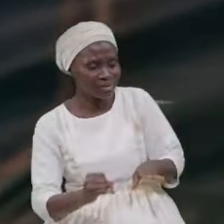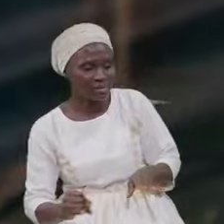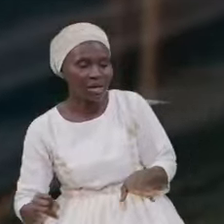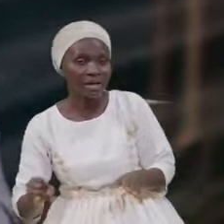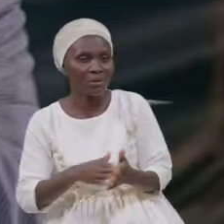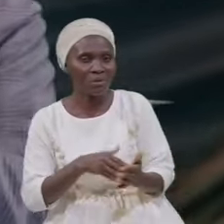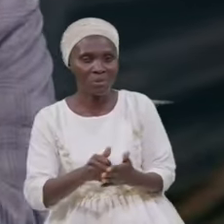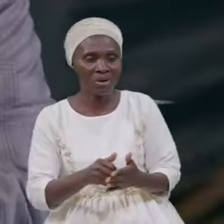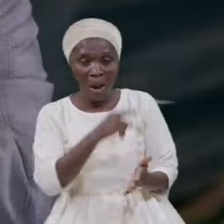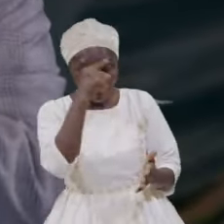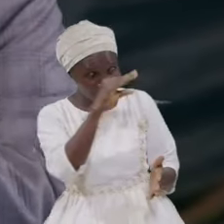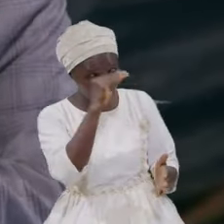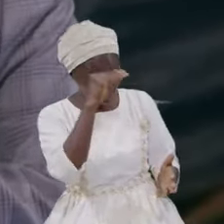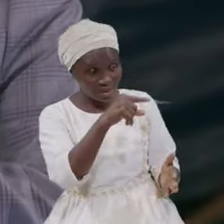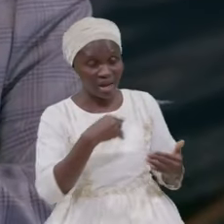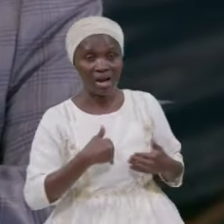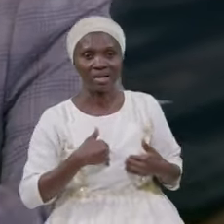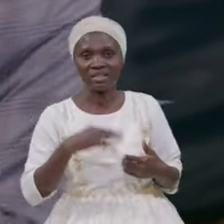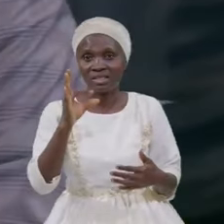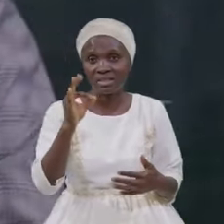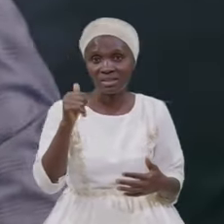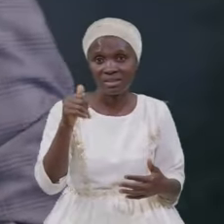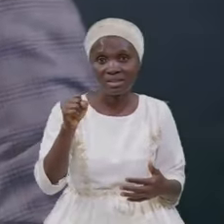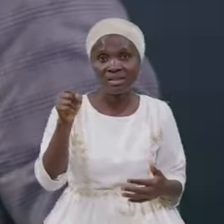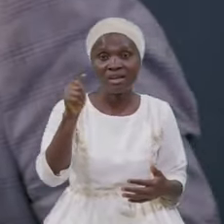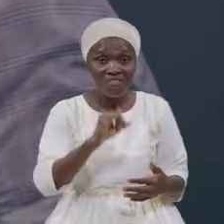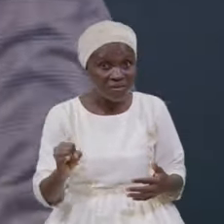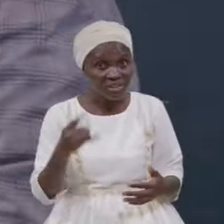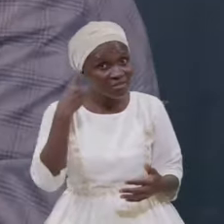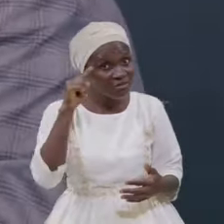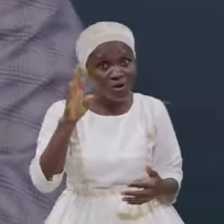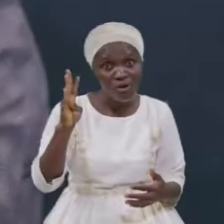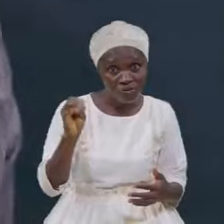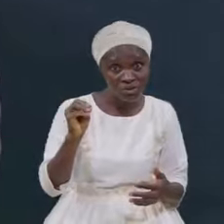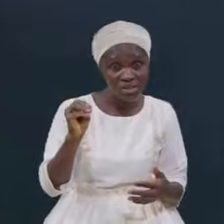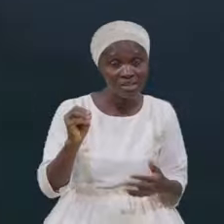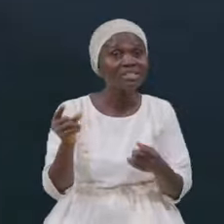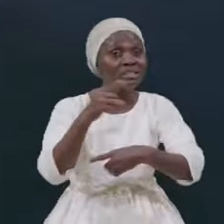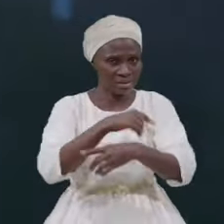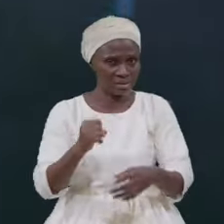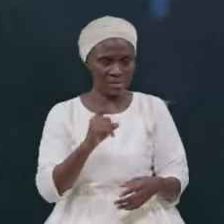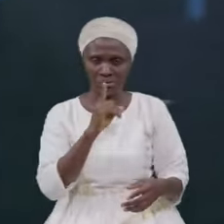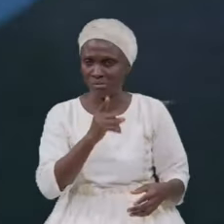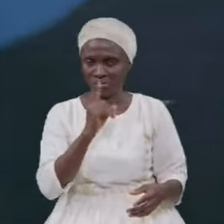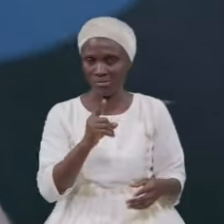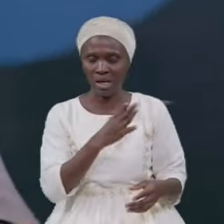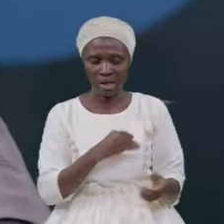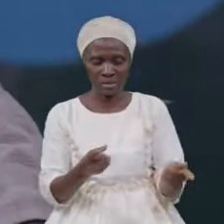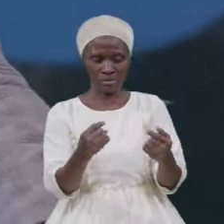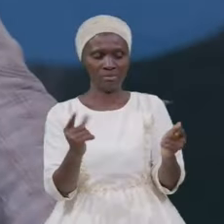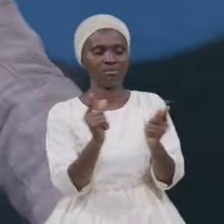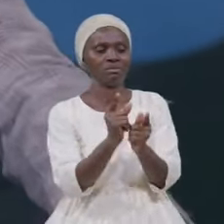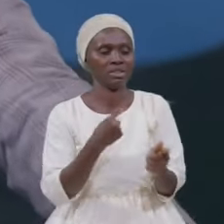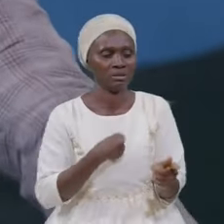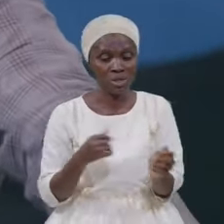fait. Il a jeûné 40 jours. Et il est venu vers moi avec son épouse. Il a